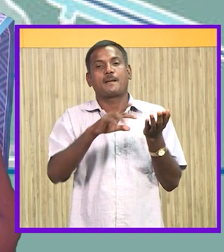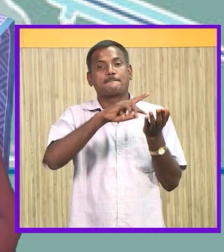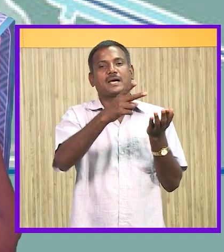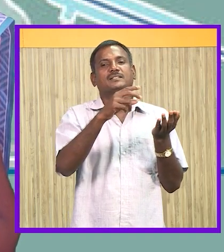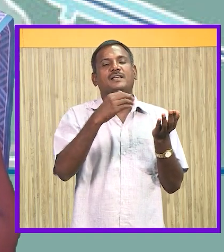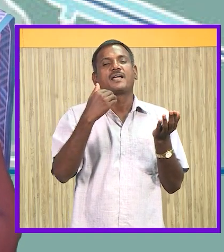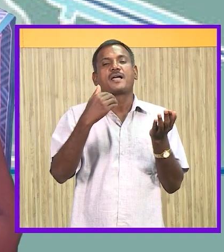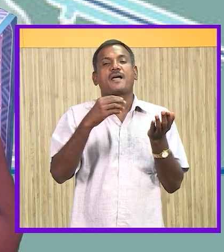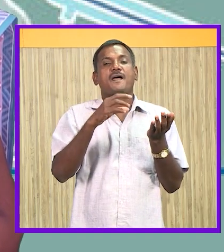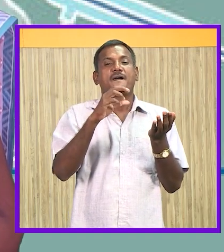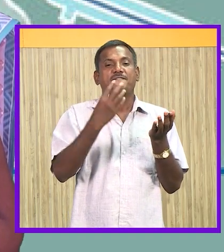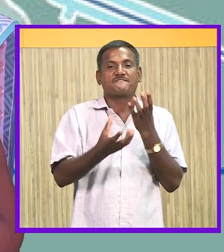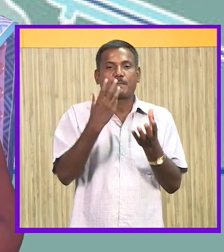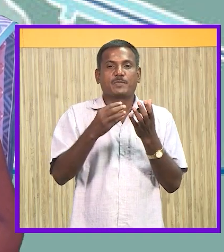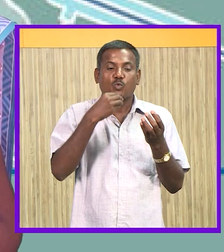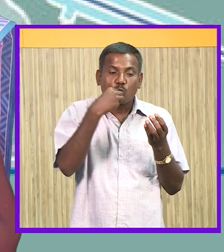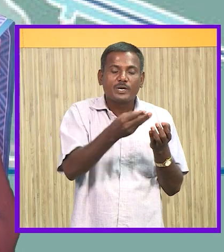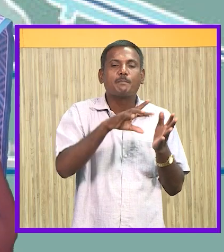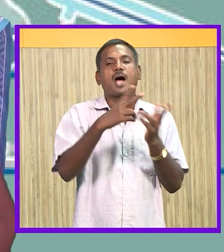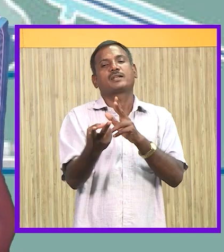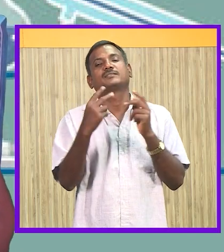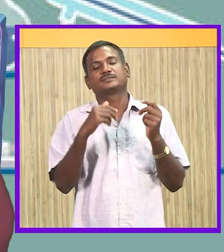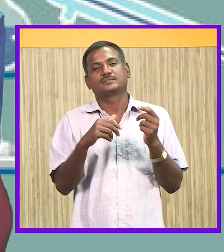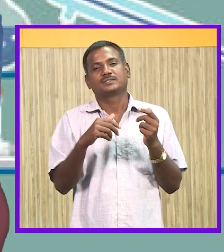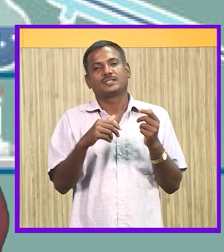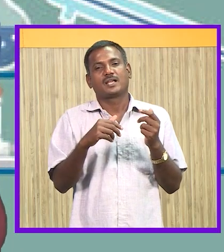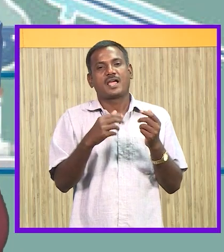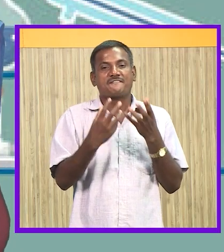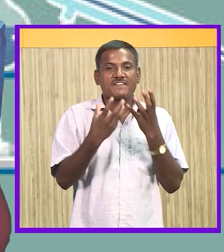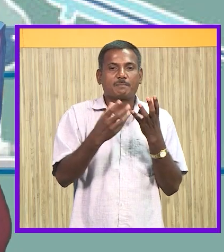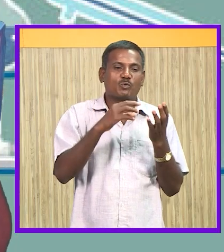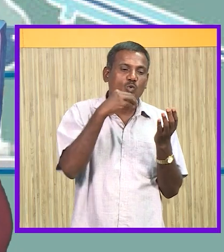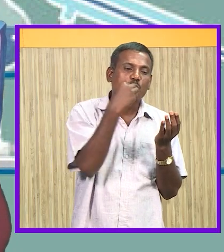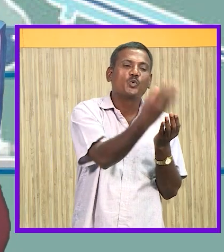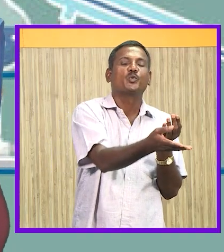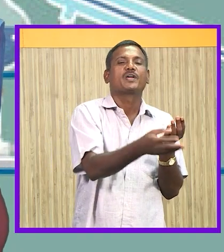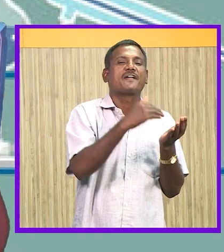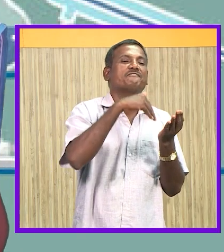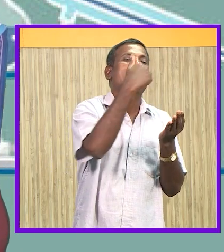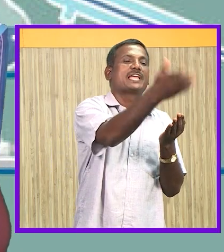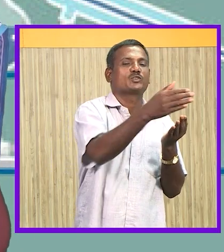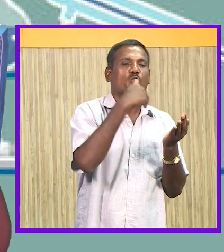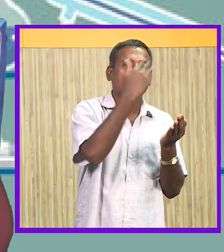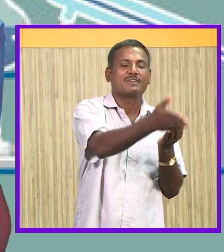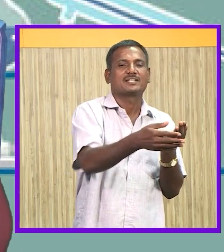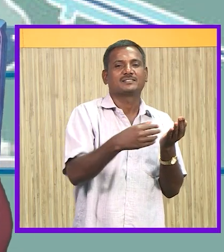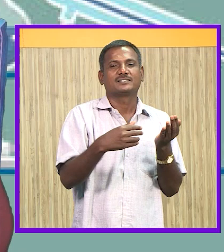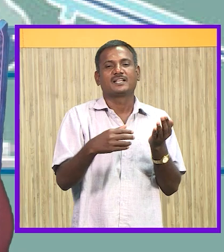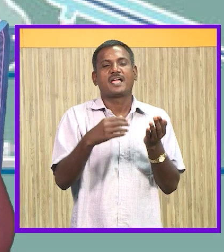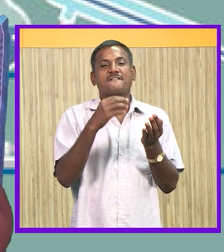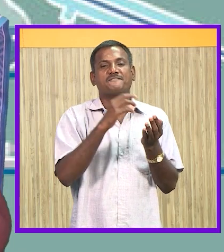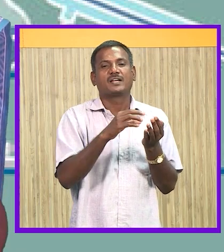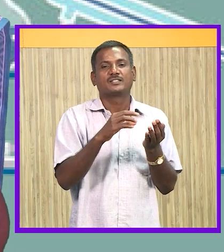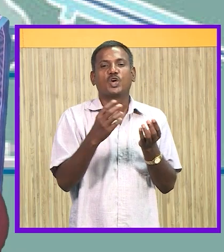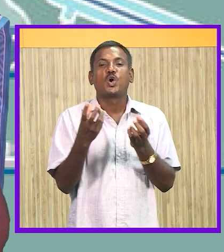மாற்றத்திற்கு பெயர் வெப்ப உமிழ் மாற்றம், ஏனெனில் வெப்பம் உமிழப்படுகிறது, வெப்பம் வெளியேற்றப்படுகிறது. அதே